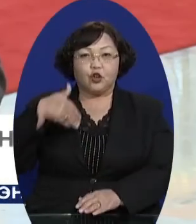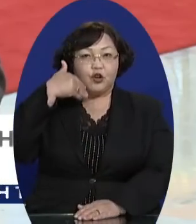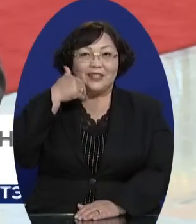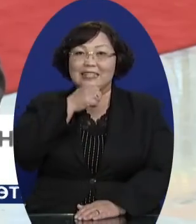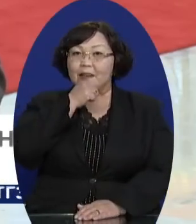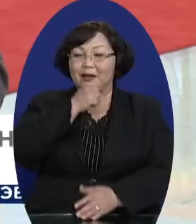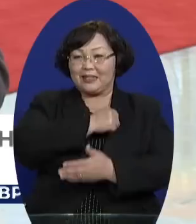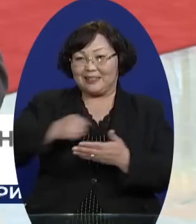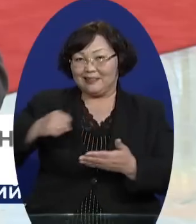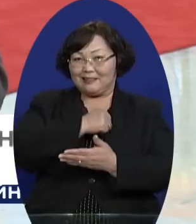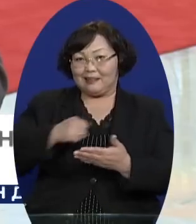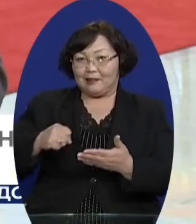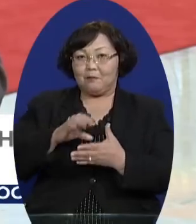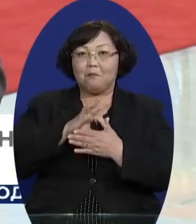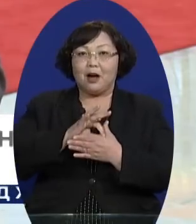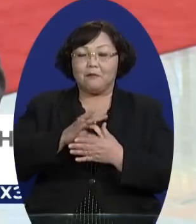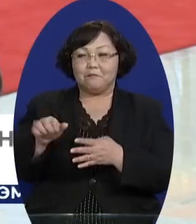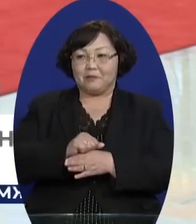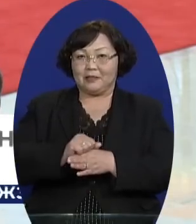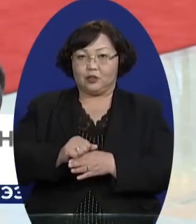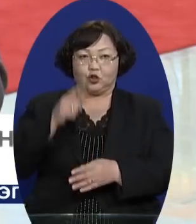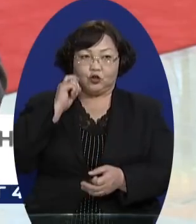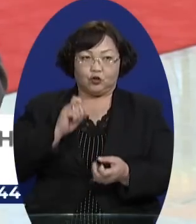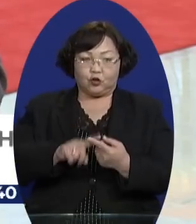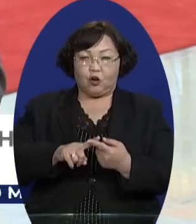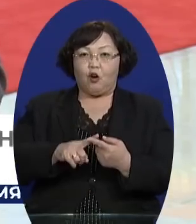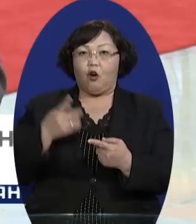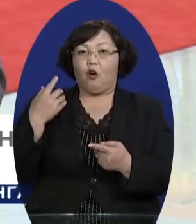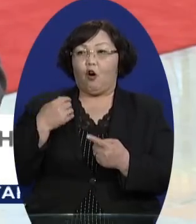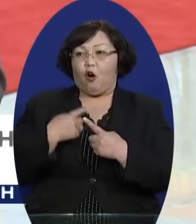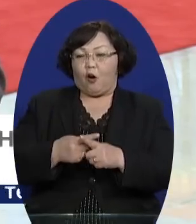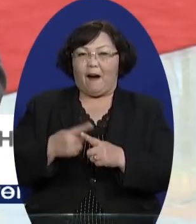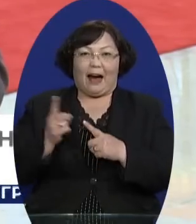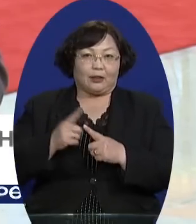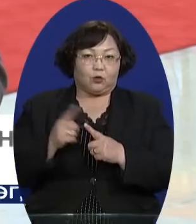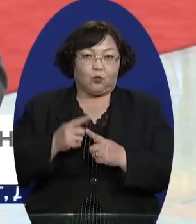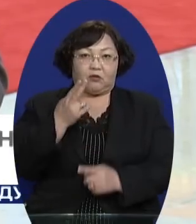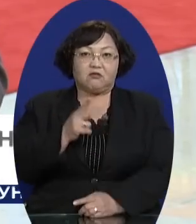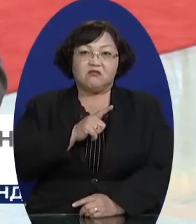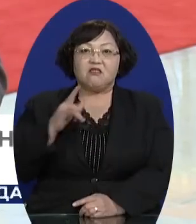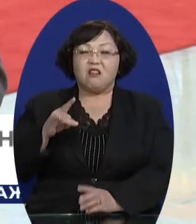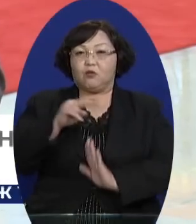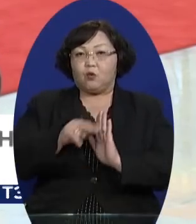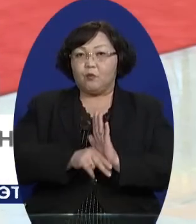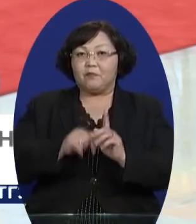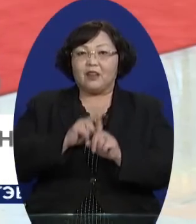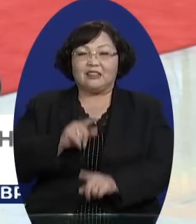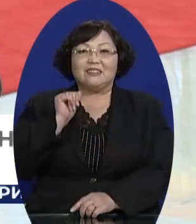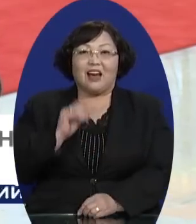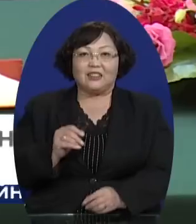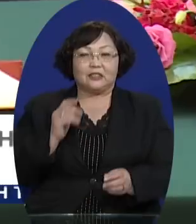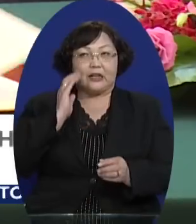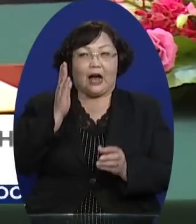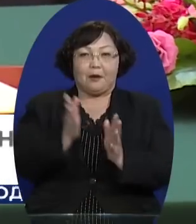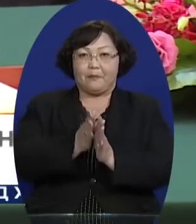нэтлгааны зориултаар гаргах ийм одоо 20 цэрийн дэглэмийг хэрхэн мөрдөг тал дээр бас хамтарч ажиллах санамж бичиг зурж